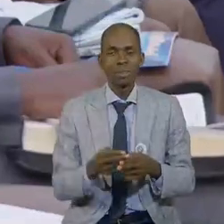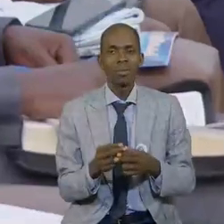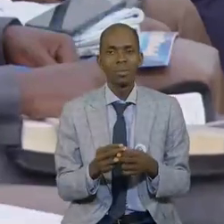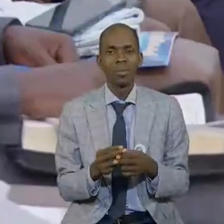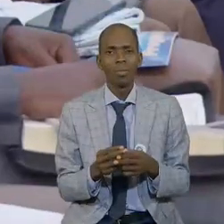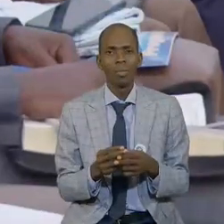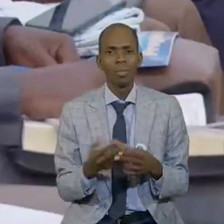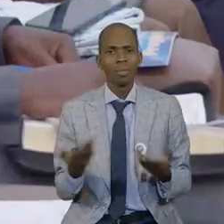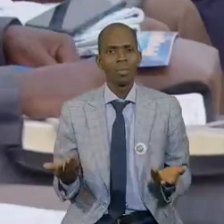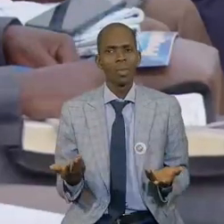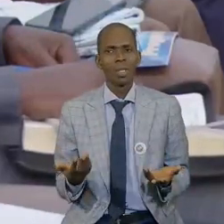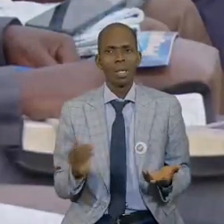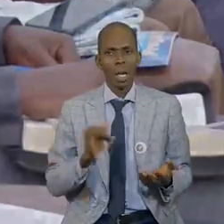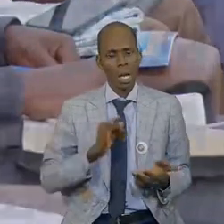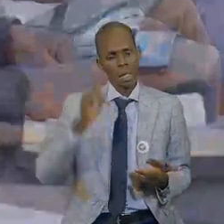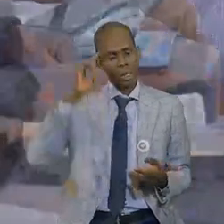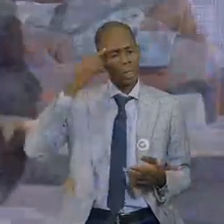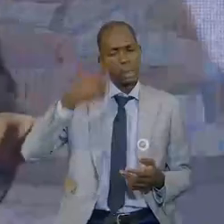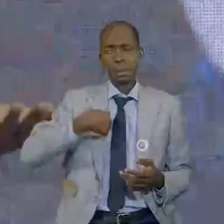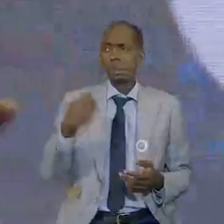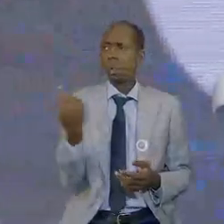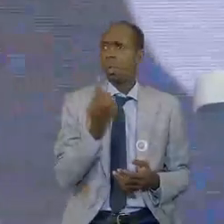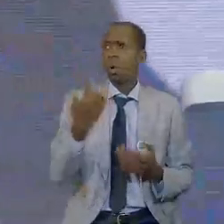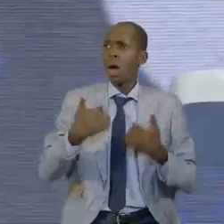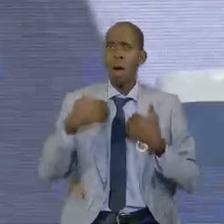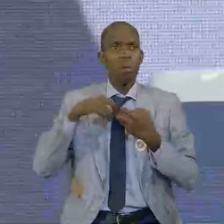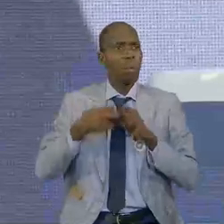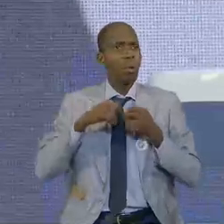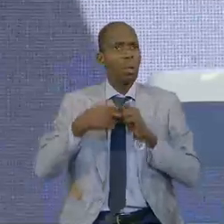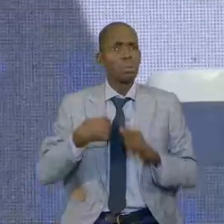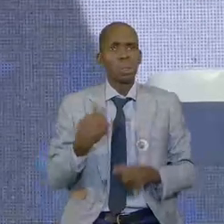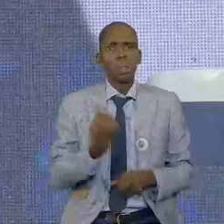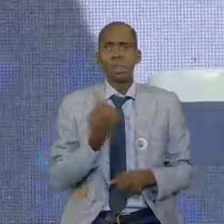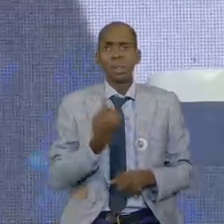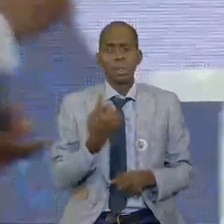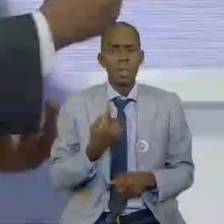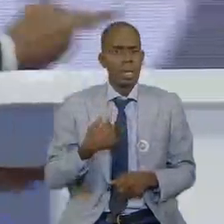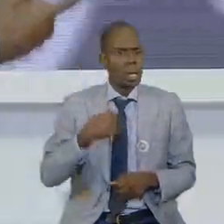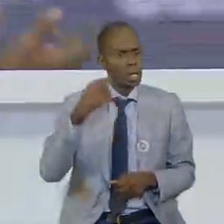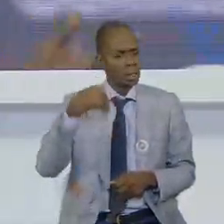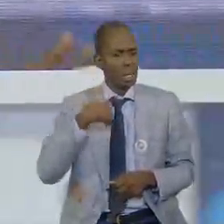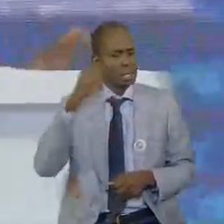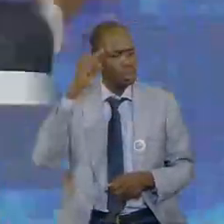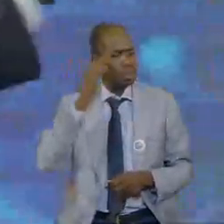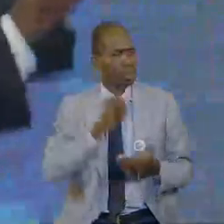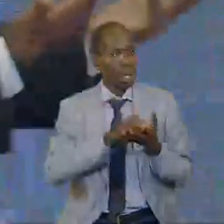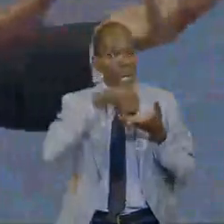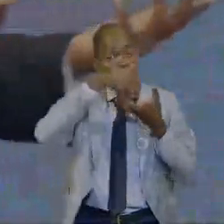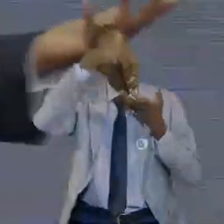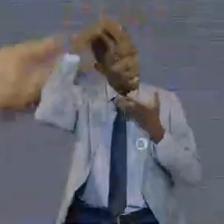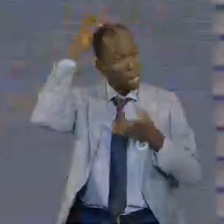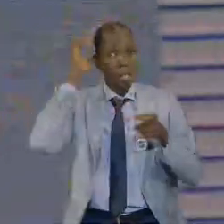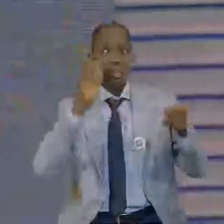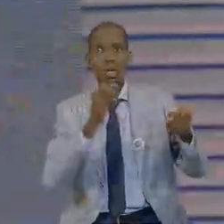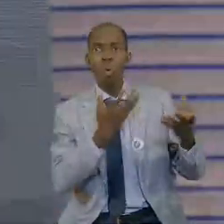I'm the only one having problem. Je pense que c'est, je suis le seul qui a de problème. I think the lion there wanting to eat me